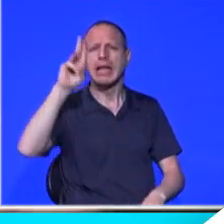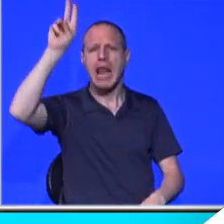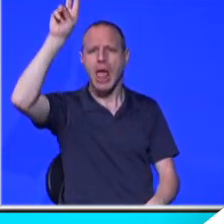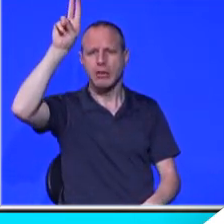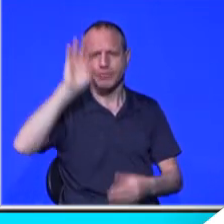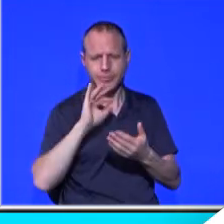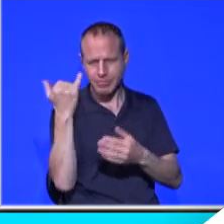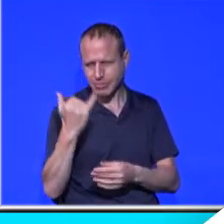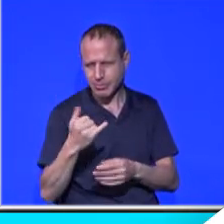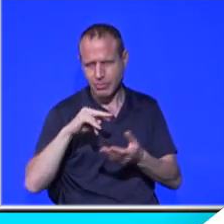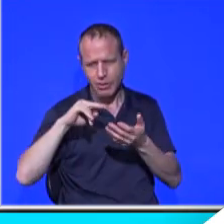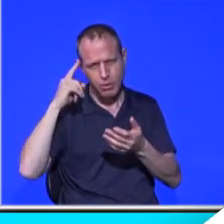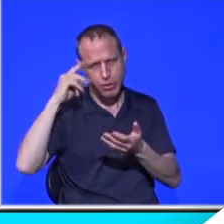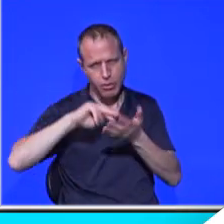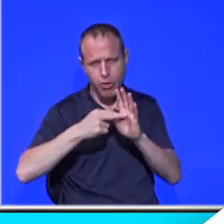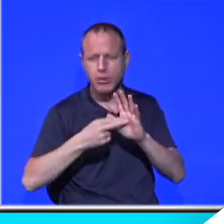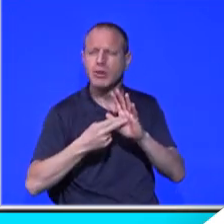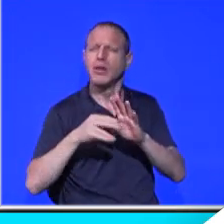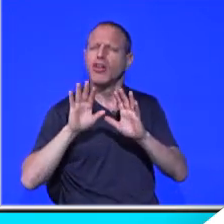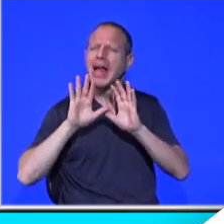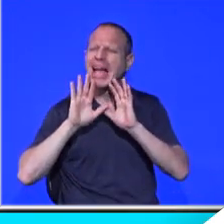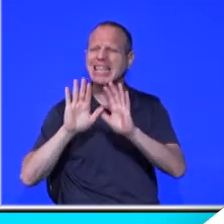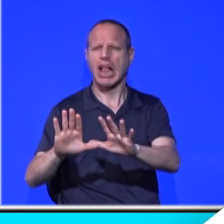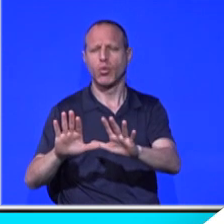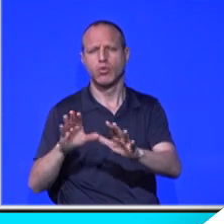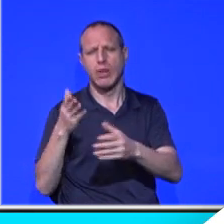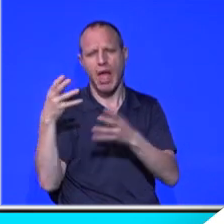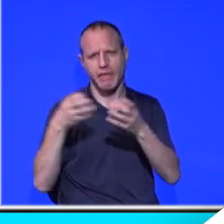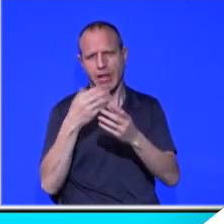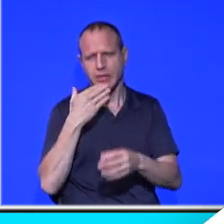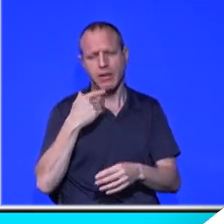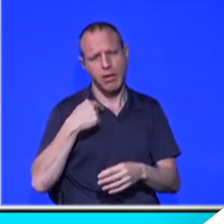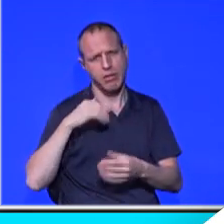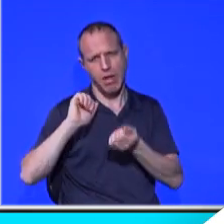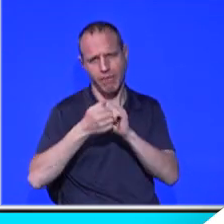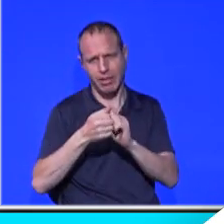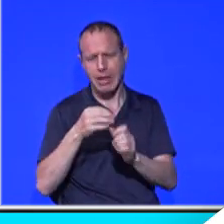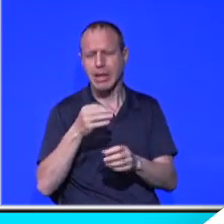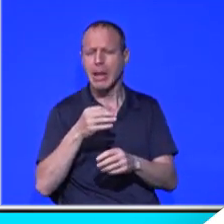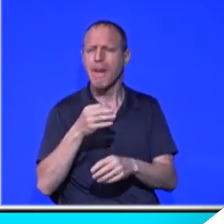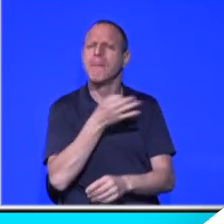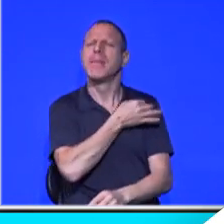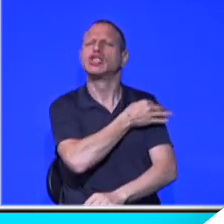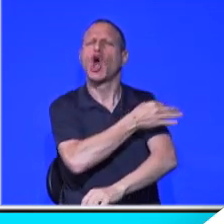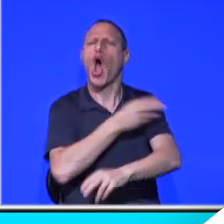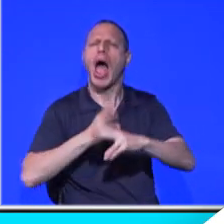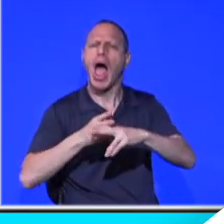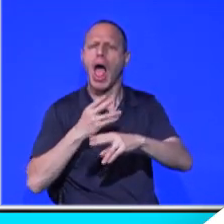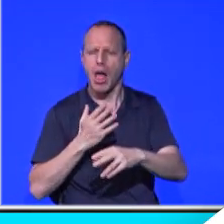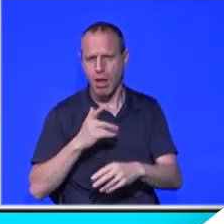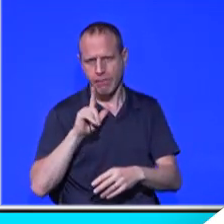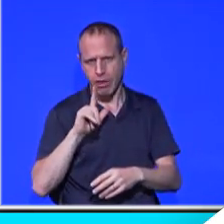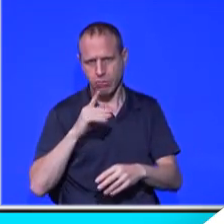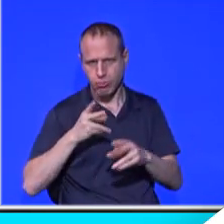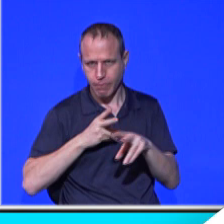שסרטט את מתווה ההתגזענות של החברה, חברה ישראלית, אז בעיני רבים הפכתי למצורה, אבל כאשר עברו השנים